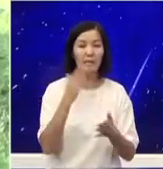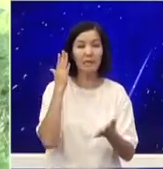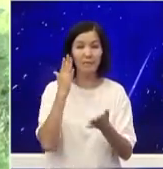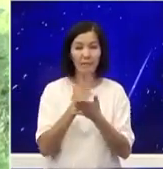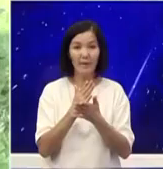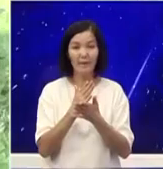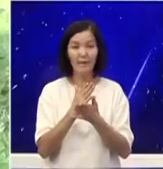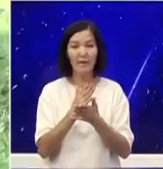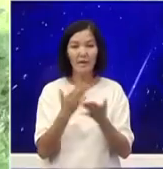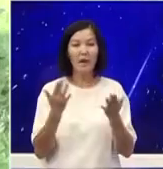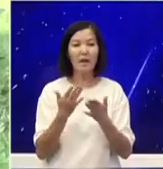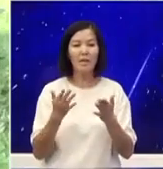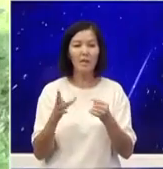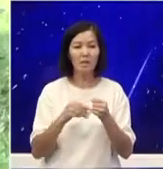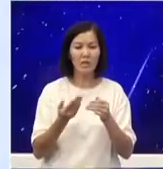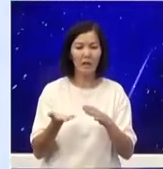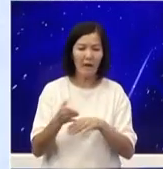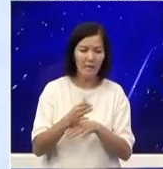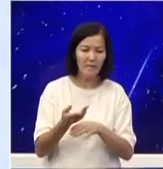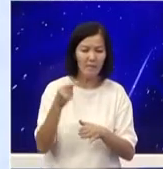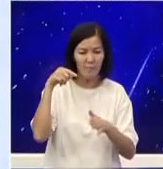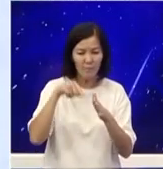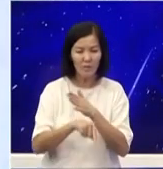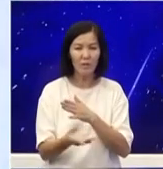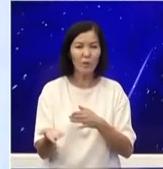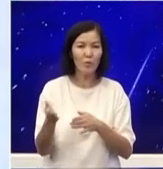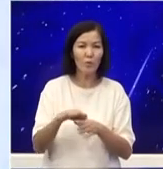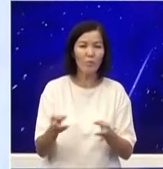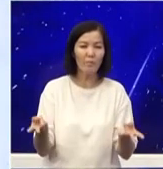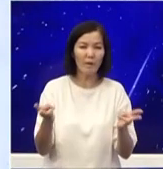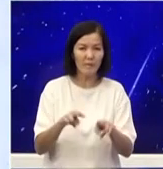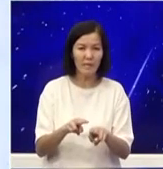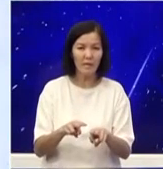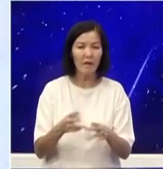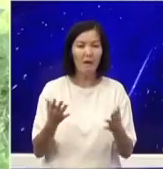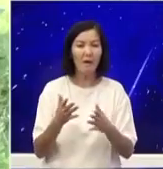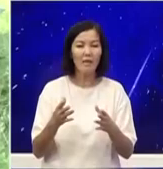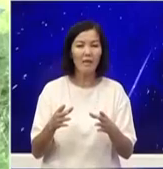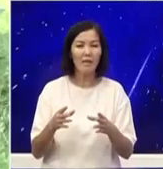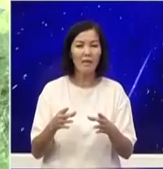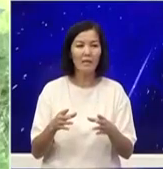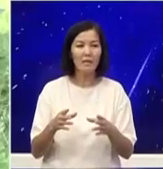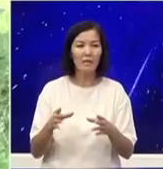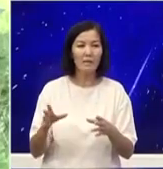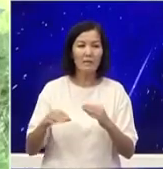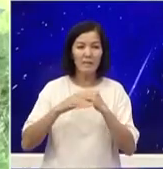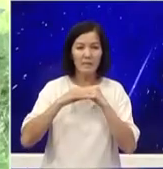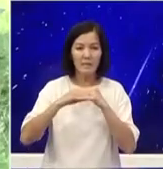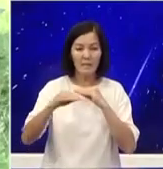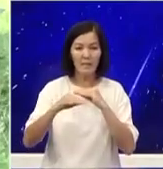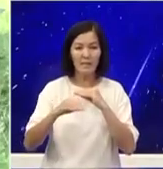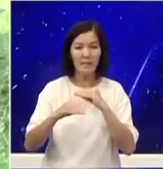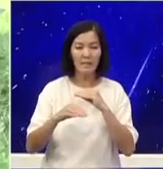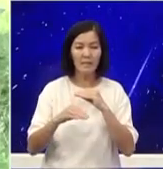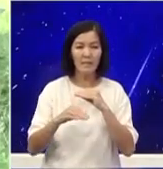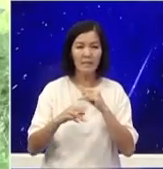жаңағы көмілетіндігі, оның қанша метрден кейін ол қандай топырақтармен жабылатын, оның міндетті түрде